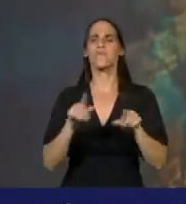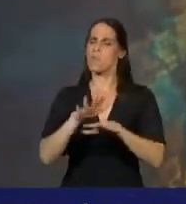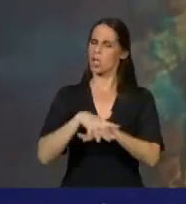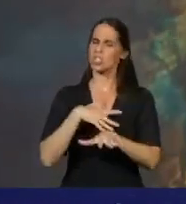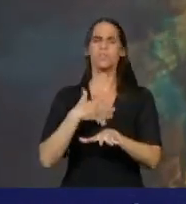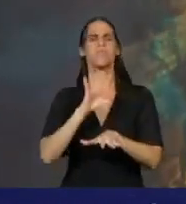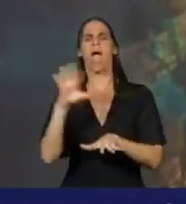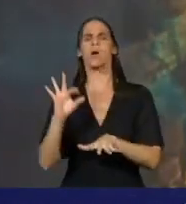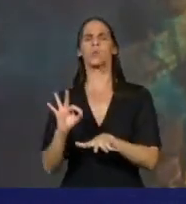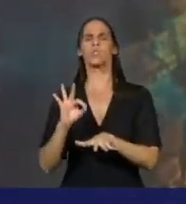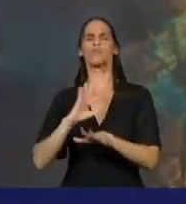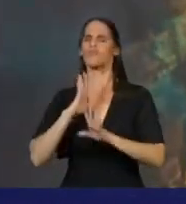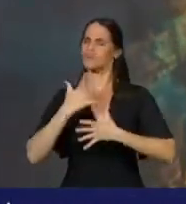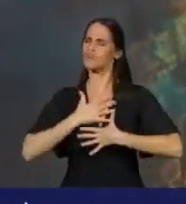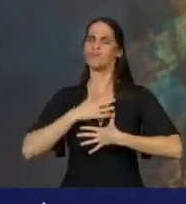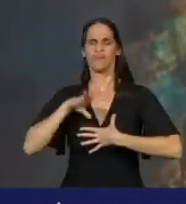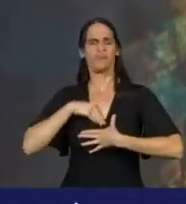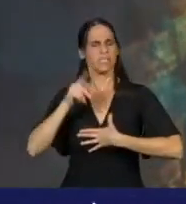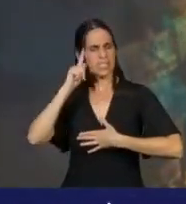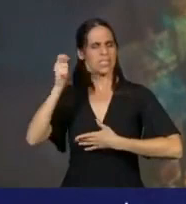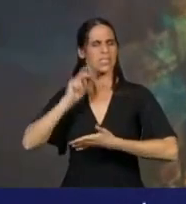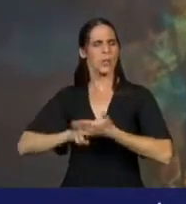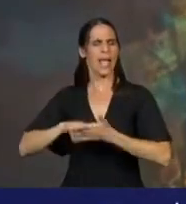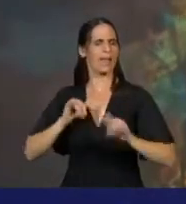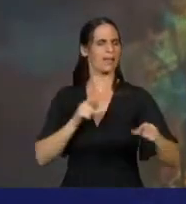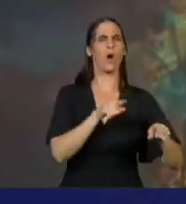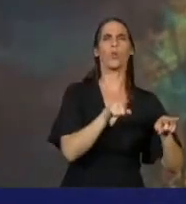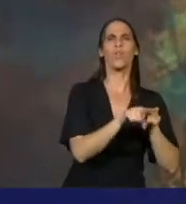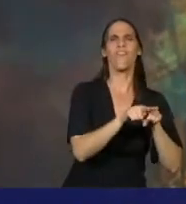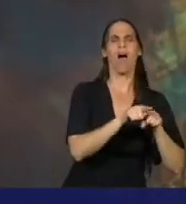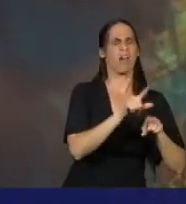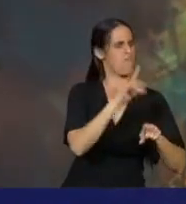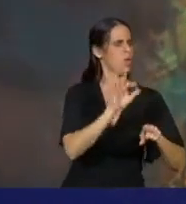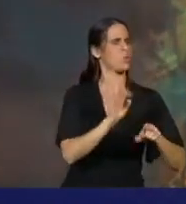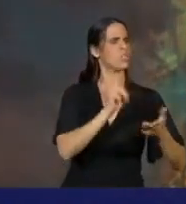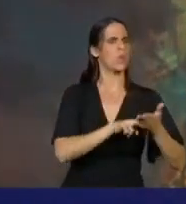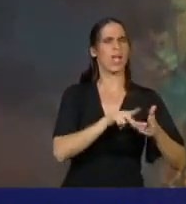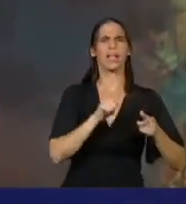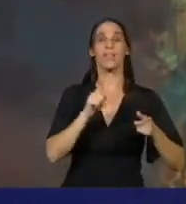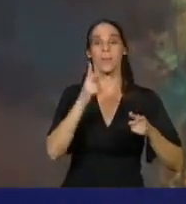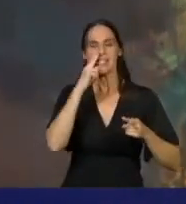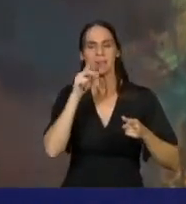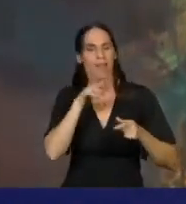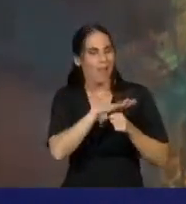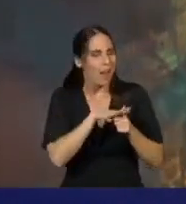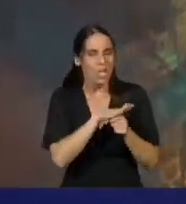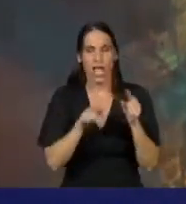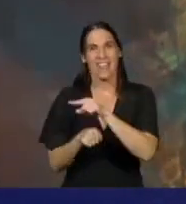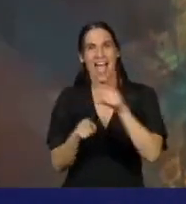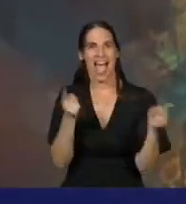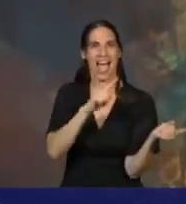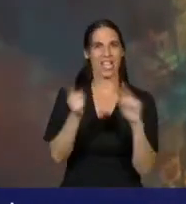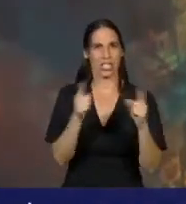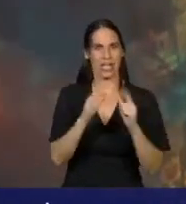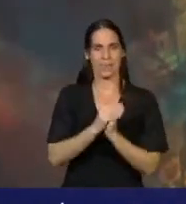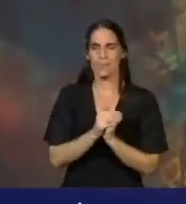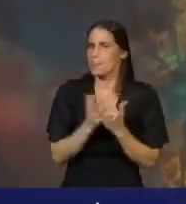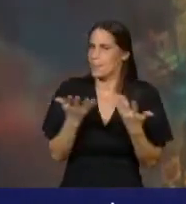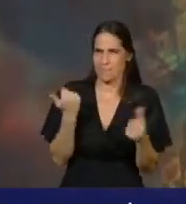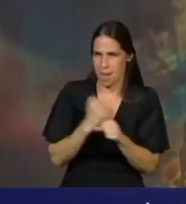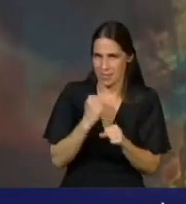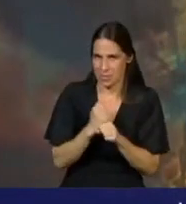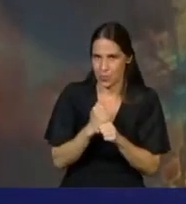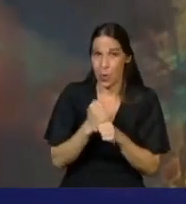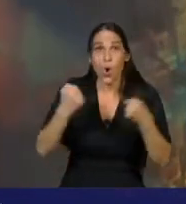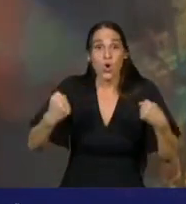100% שלם עם עצמו, ישר וחכם וצודק, וינסה לפקוח את עיניו של האחר שעדיין לא רואה את האור. עכשיו, מה הם עשו? הם